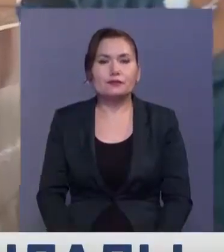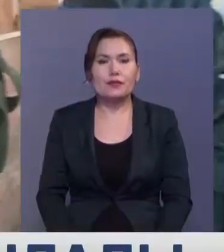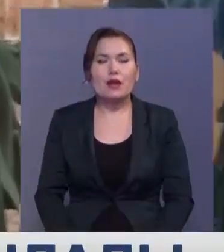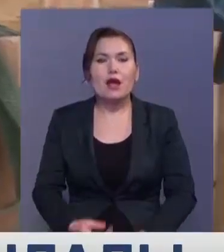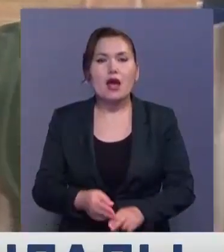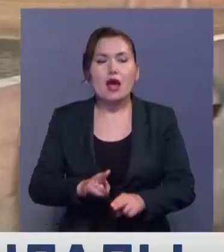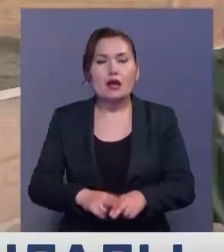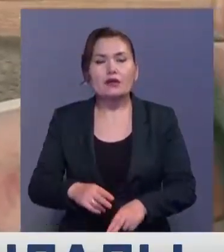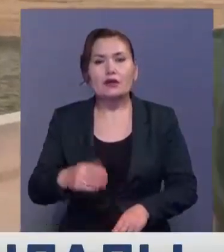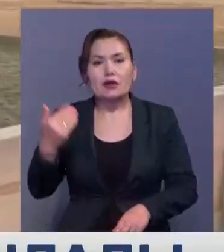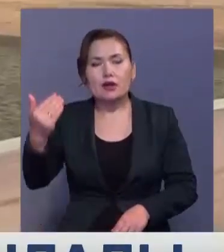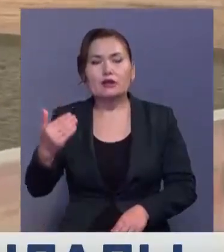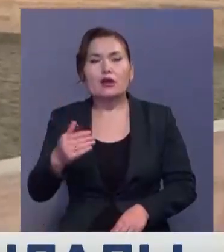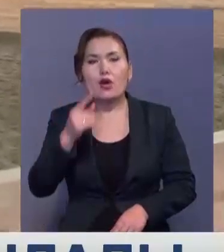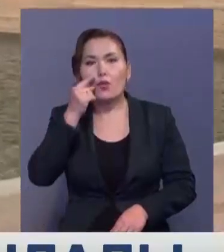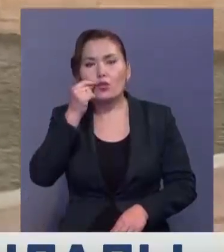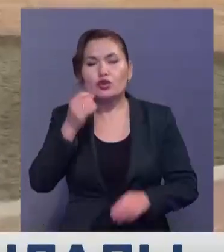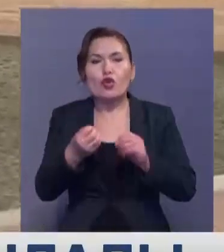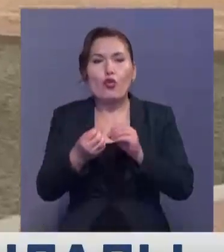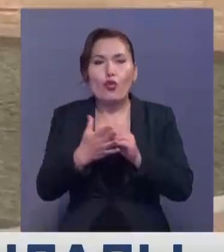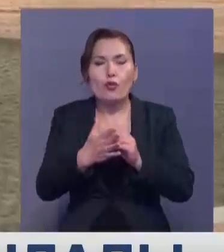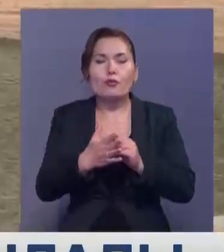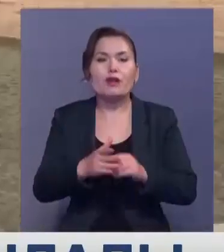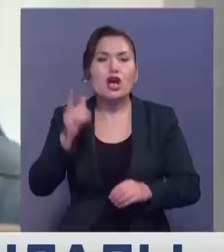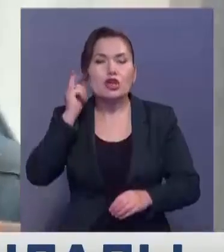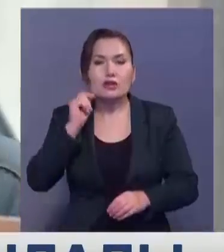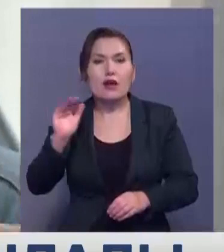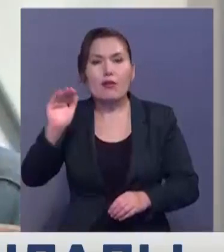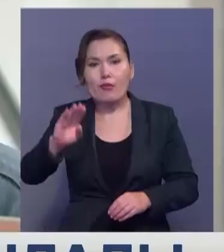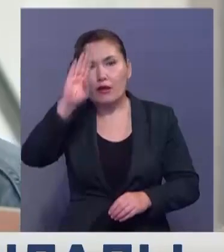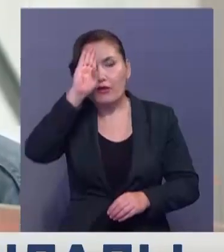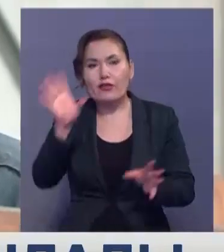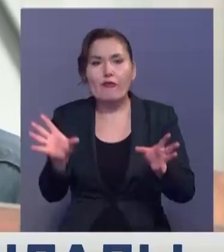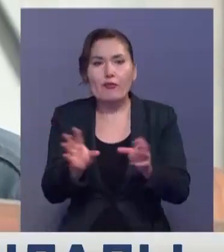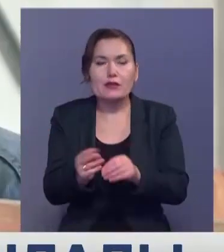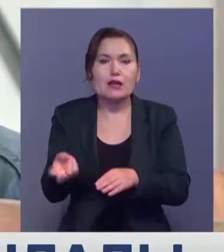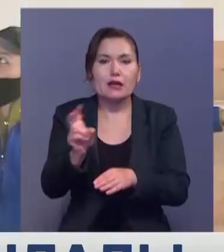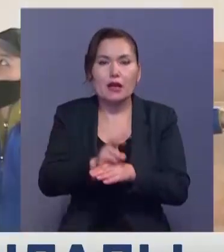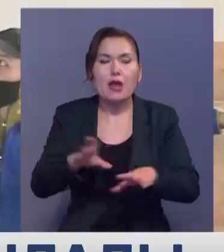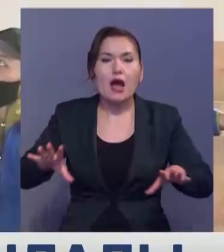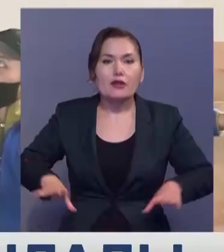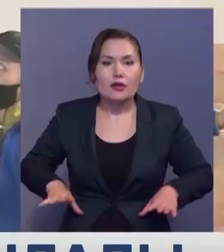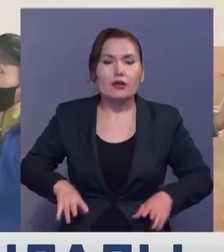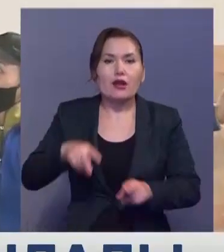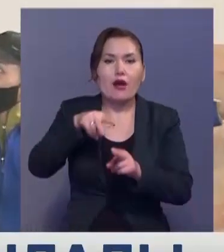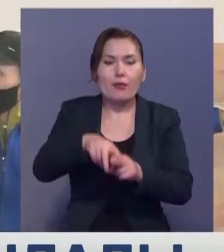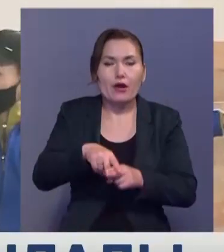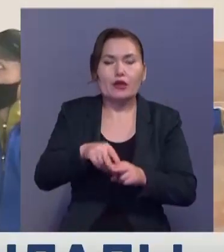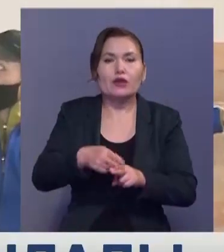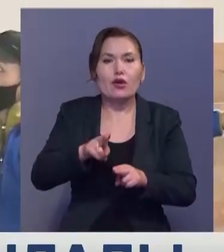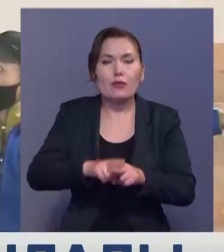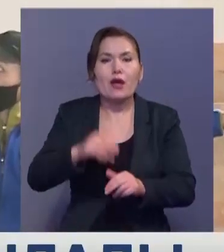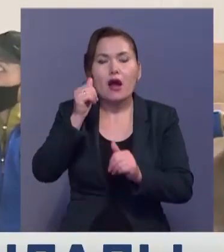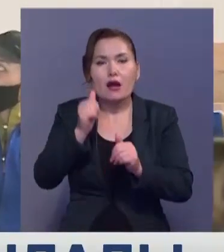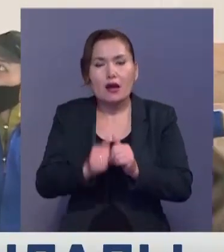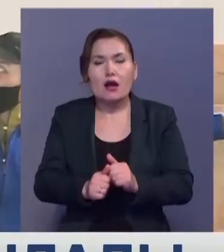Тілепберген Бөрекешев 15 жасар немересіне ипотерапия курсына келіп жүрген ақтөбеліктердің бірі. Оның денсаулығын түзету үшін аптасына 2 мәрте 40 шақырым